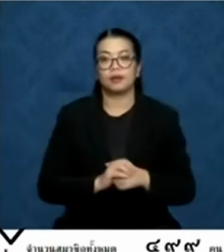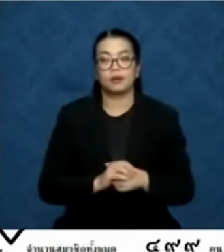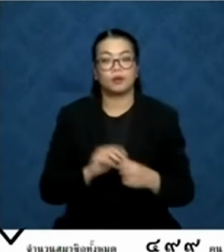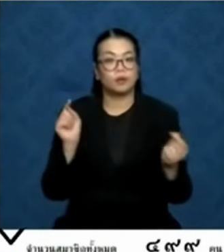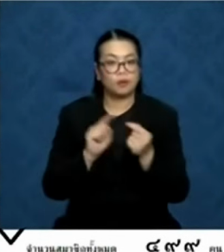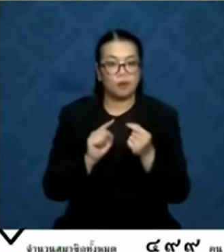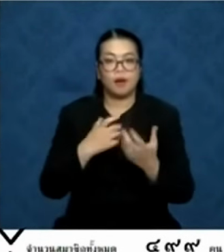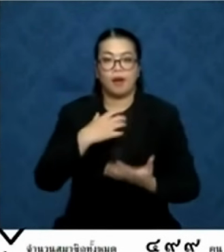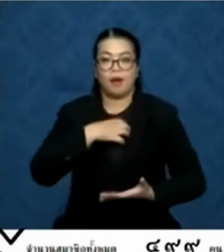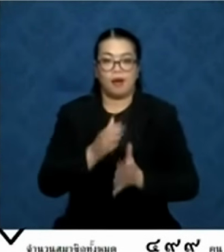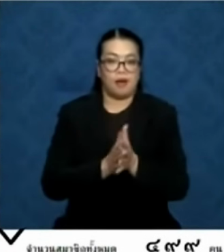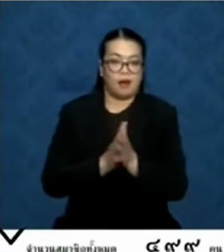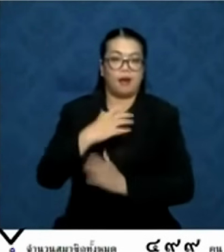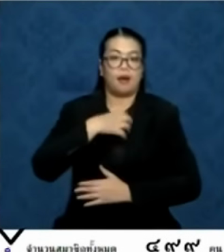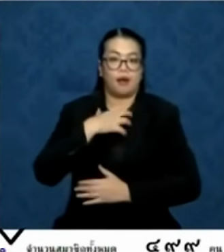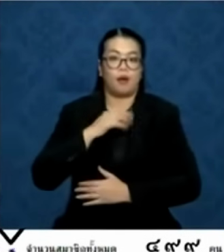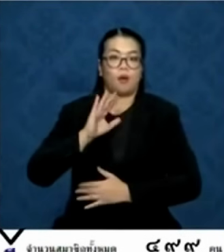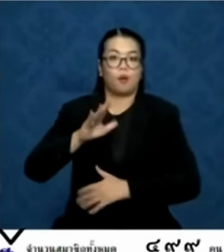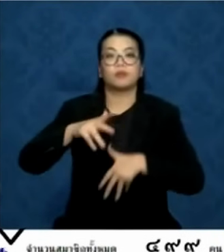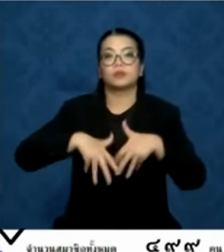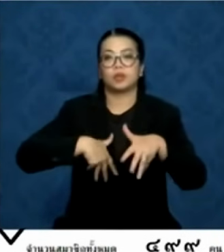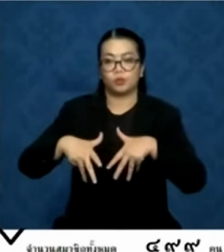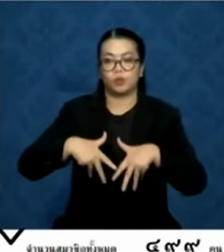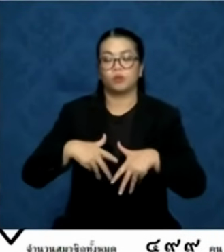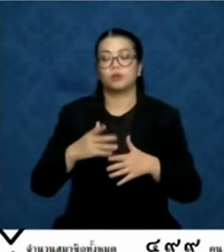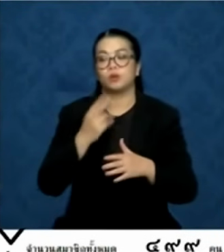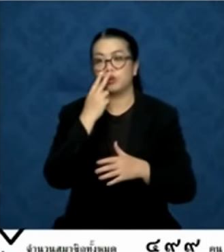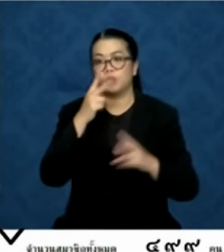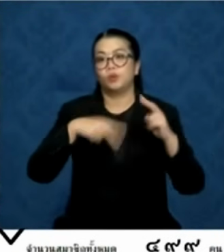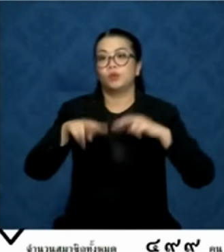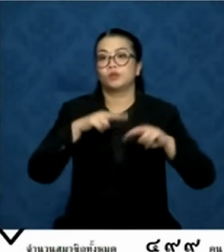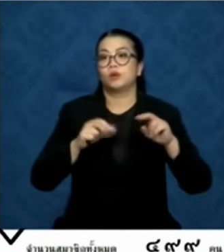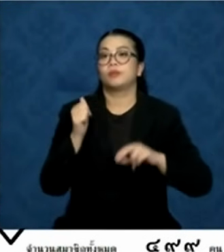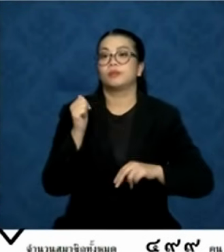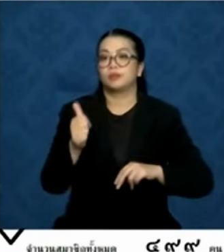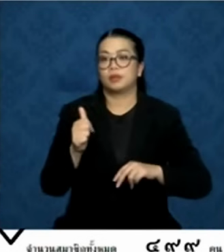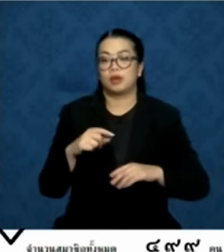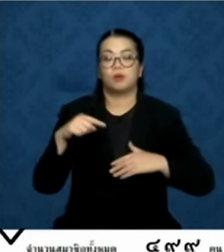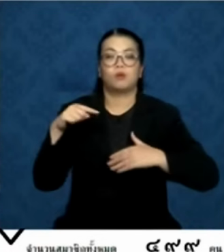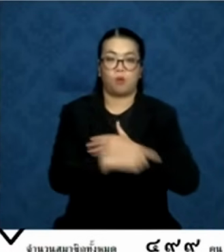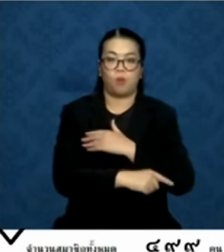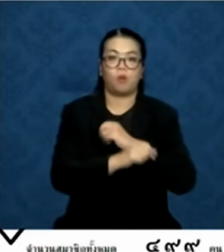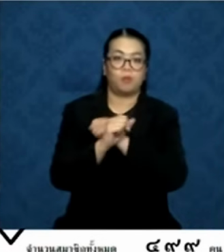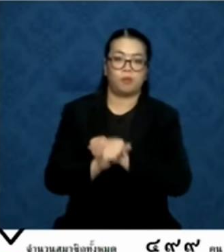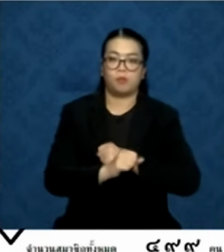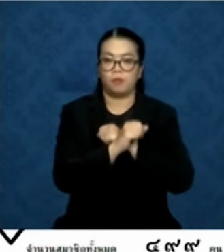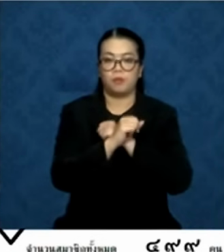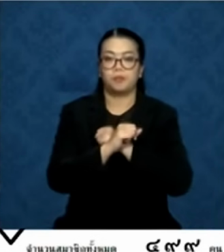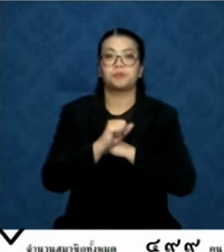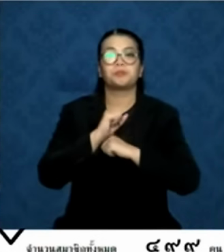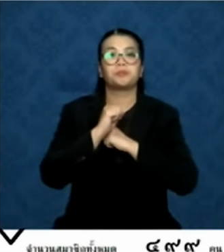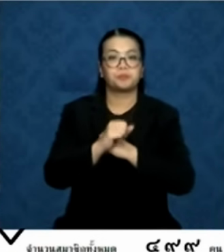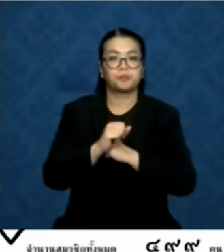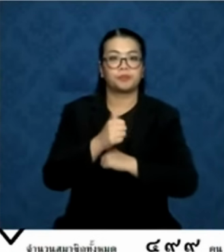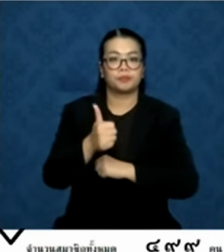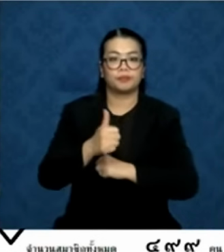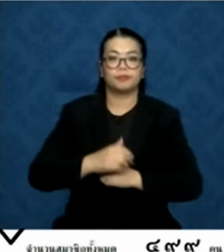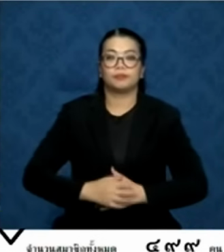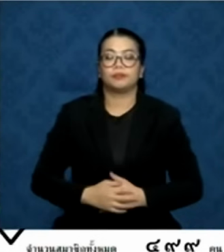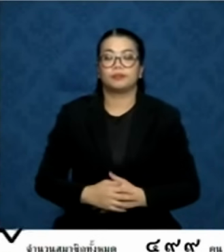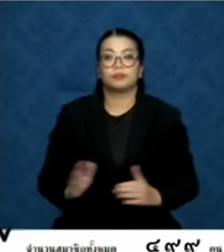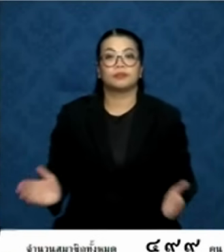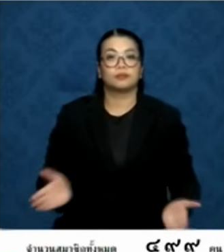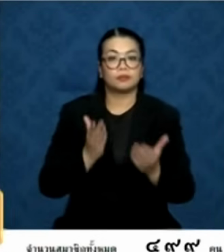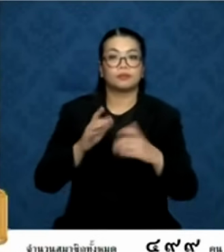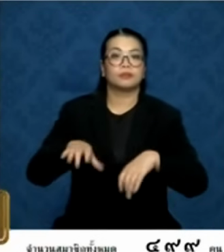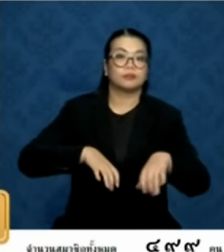องความต้องการของประชาชนได้อย่างสะดวกรวดเร็วโปร่งใสปลอดการทุจริตและประพฤติมิชอบสนับสนุน